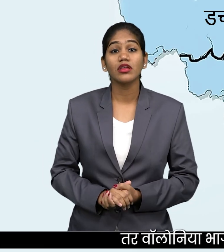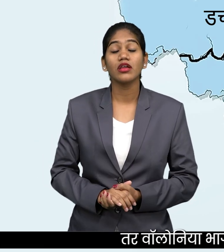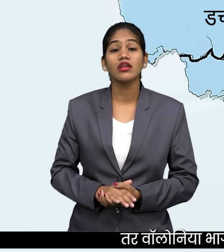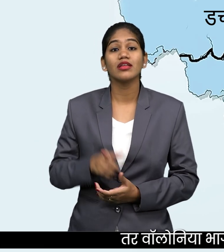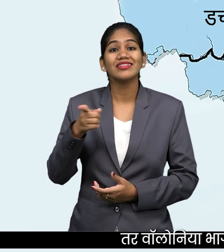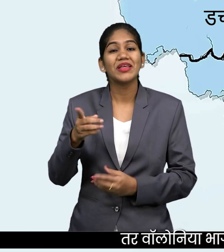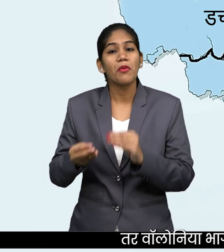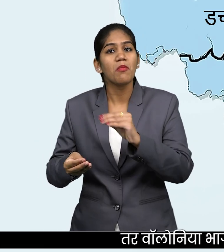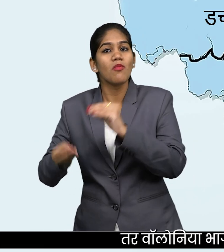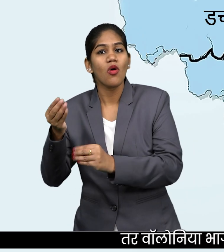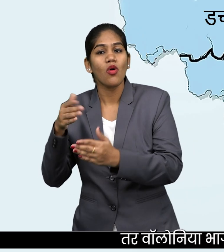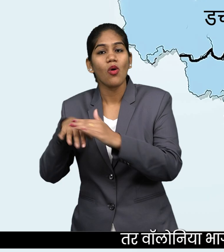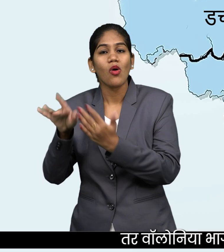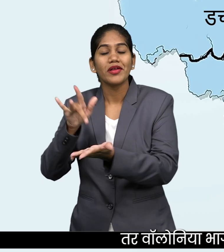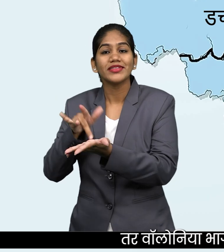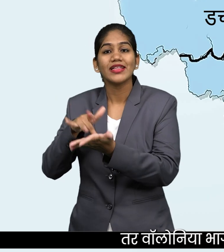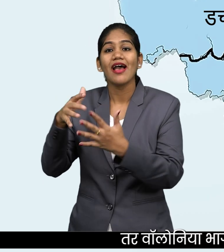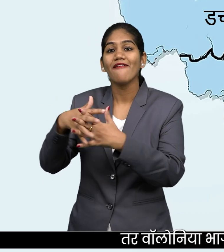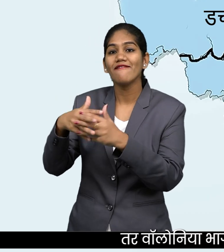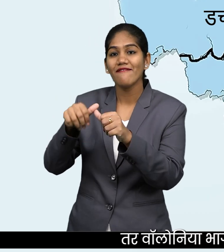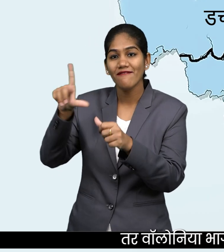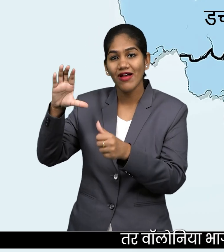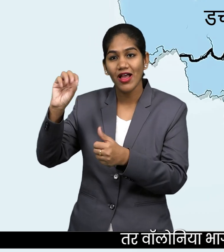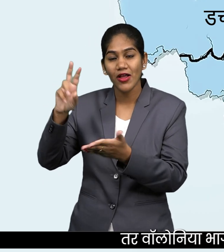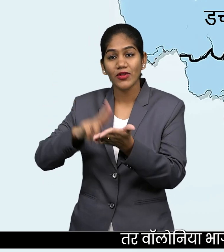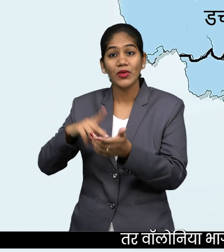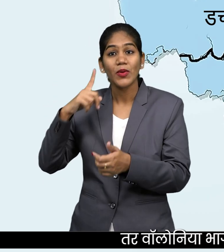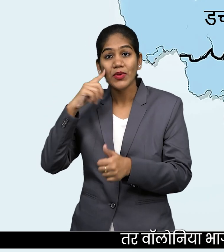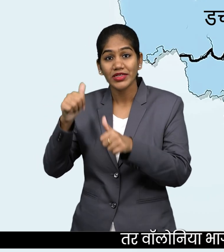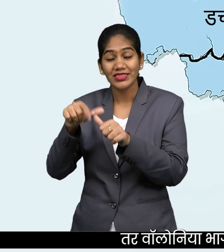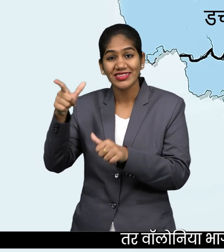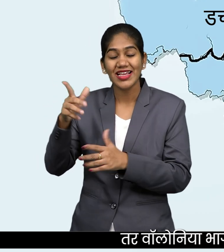तर वॉलनिया भागातील बहुतेक लोक फ्रेंच बोलतात.